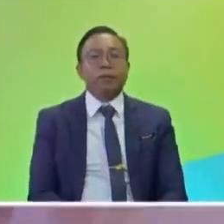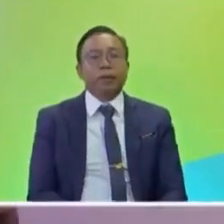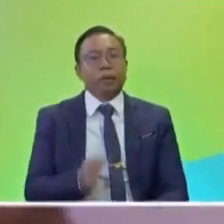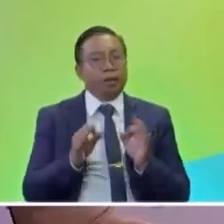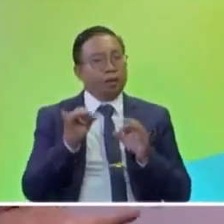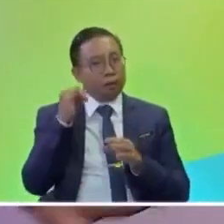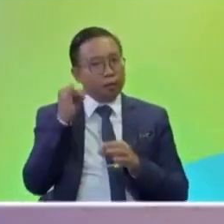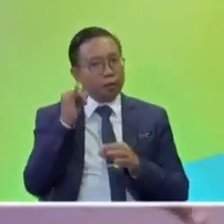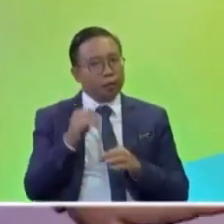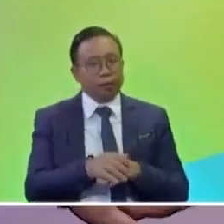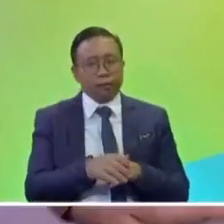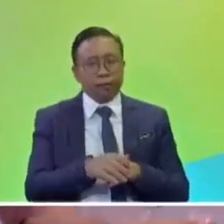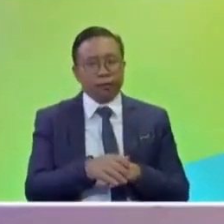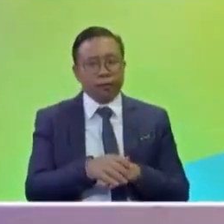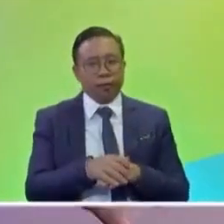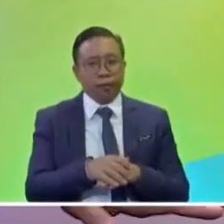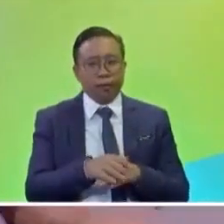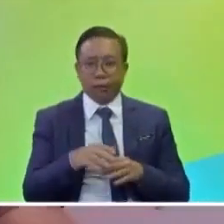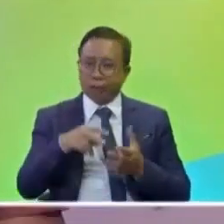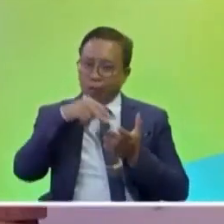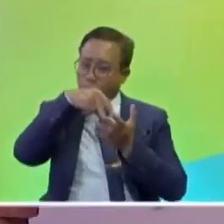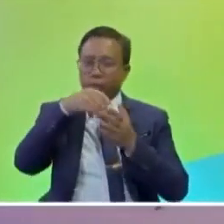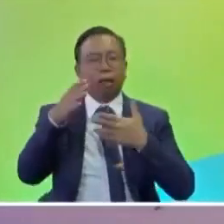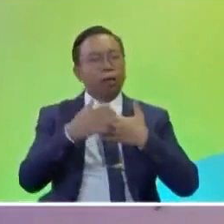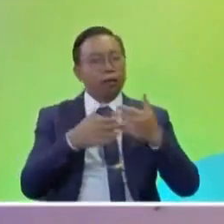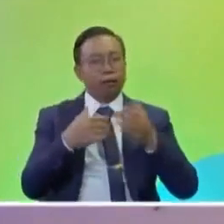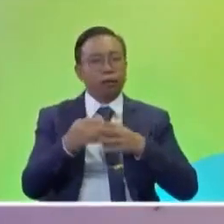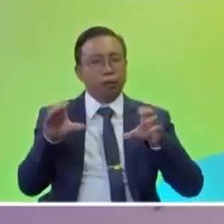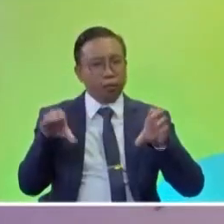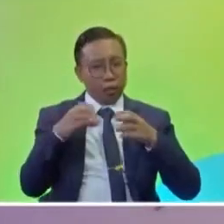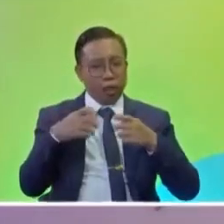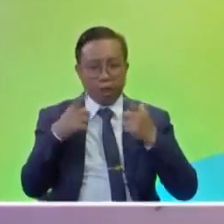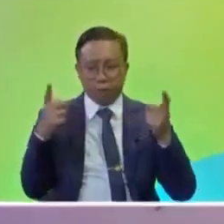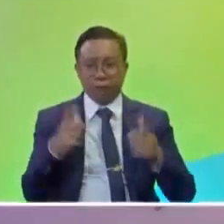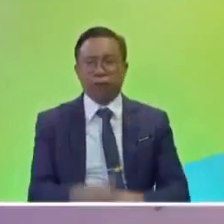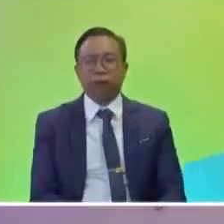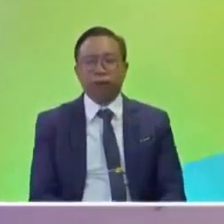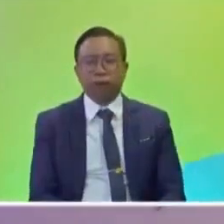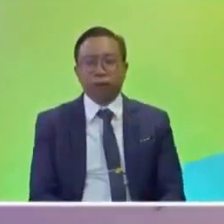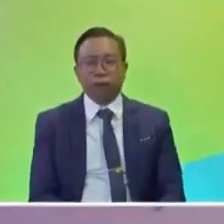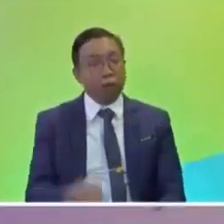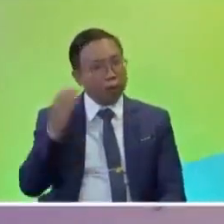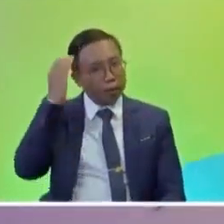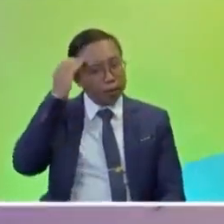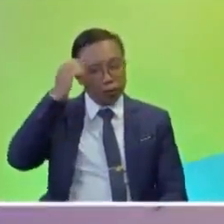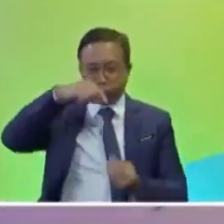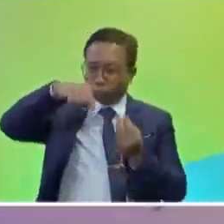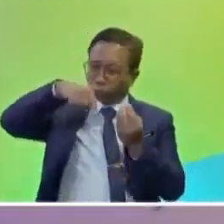tak boleh, yang apa tak boleh bangun tu tak apa. Awak buat pergerakan lain. Ha, tapi awak tahu kan ni pusing.